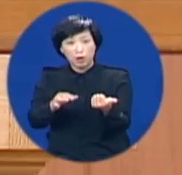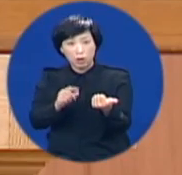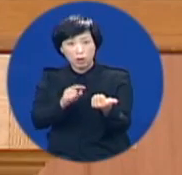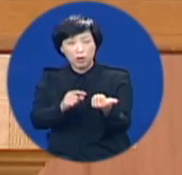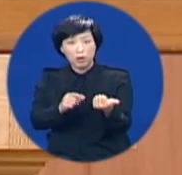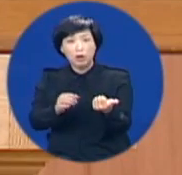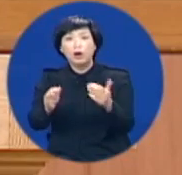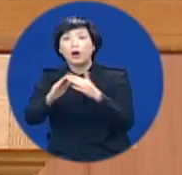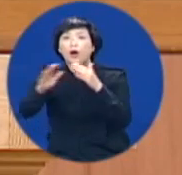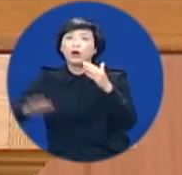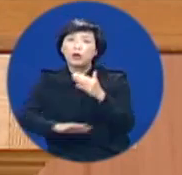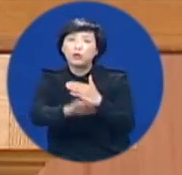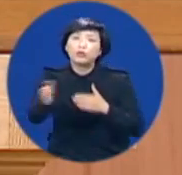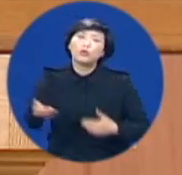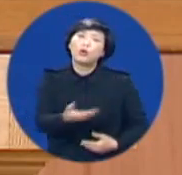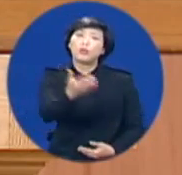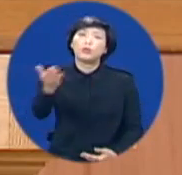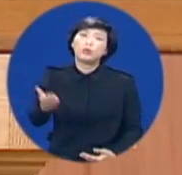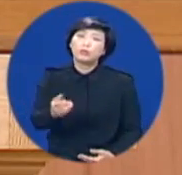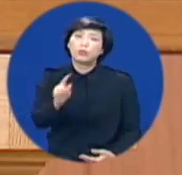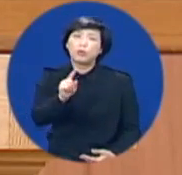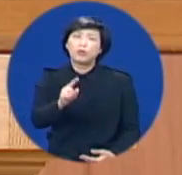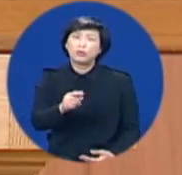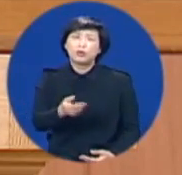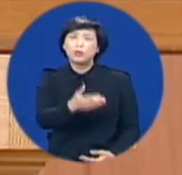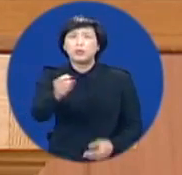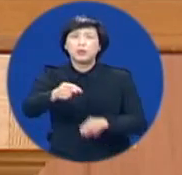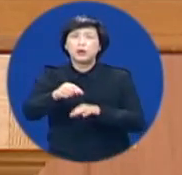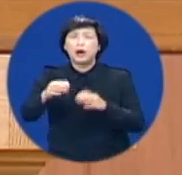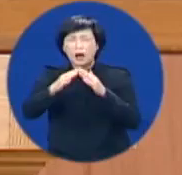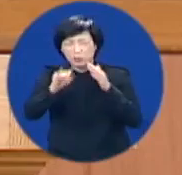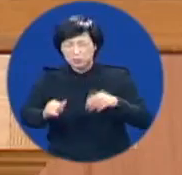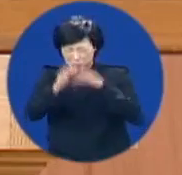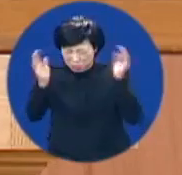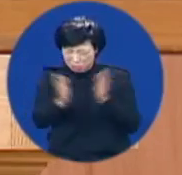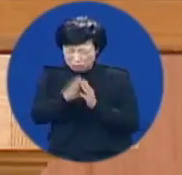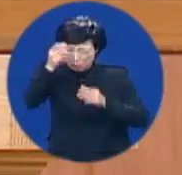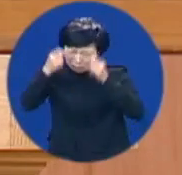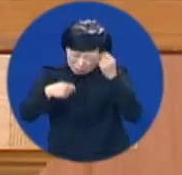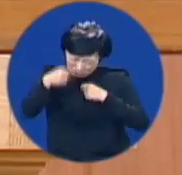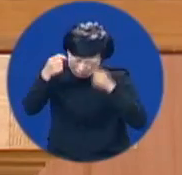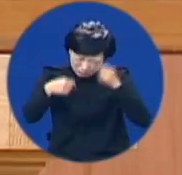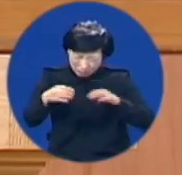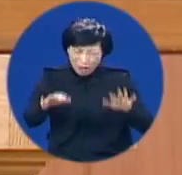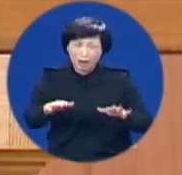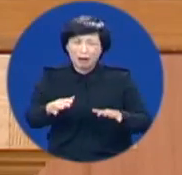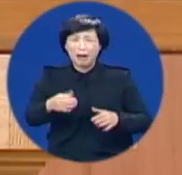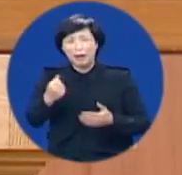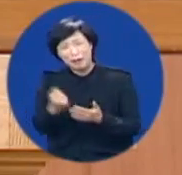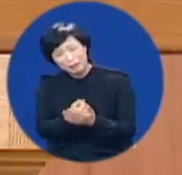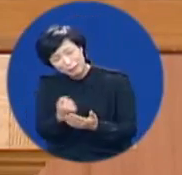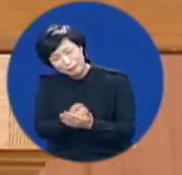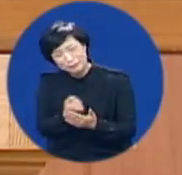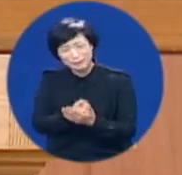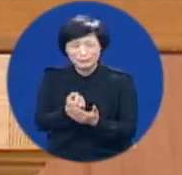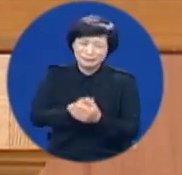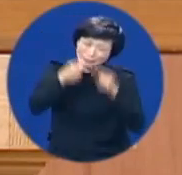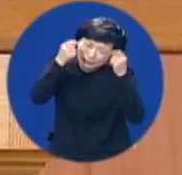참 가정에서 아파서 온 가정이 다 울고 이럴 수가 있냐고, 이런 일이 왜